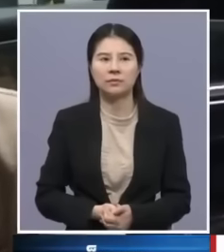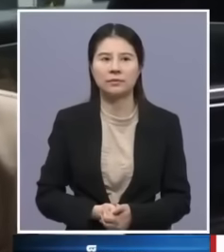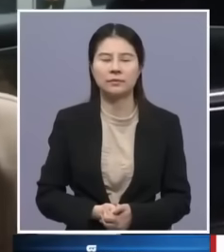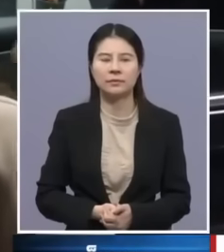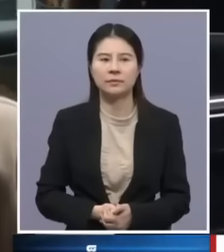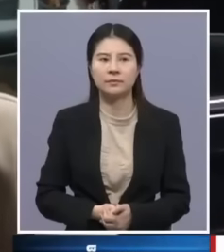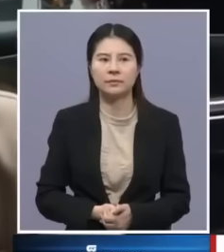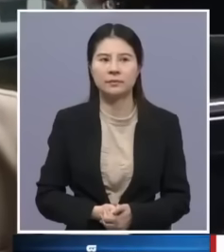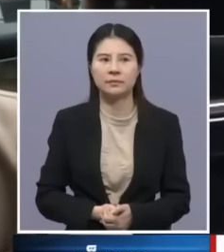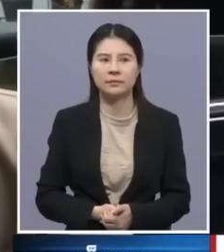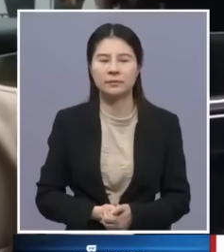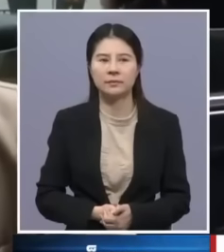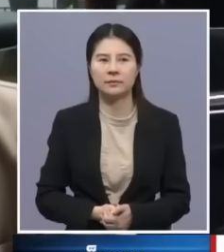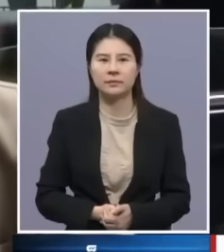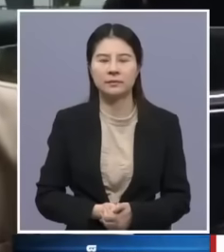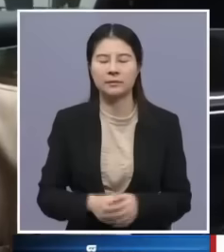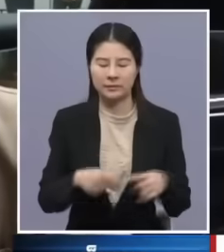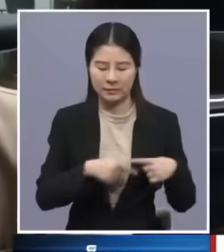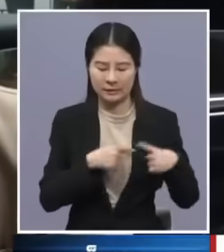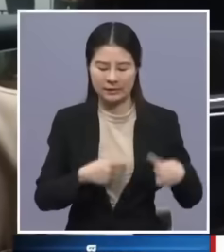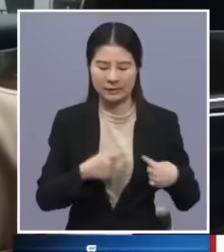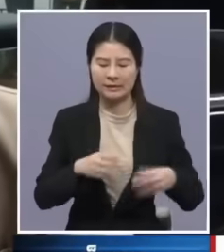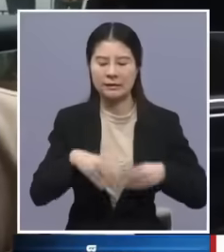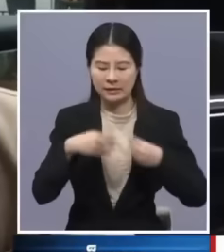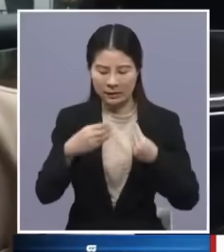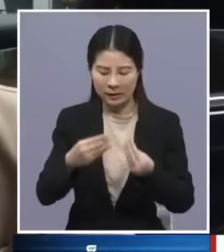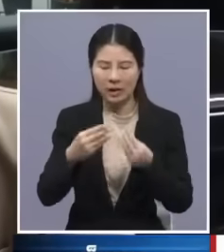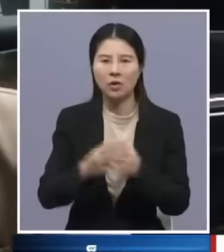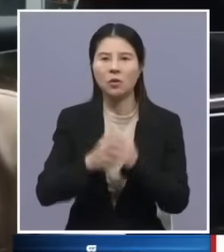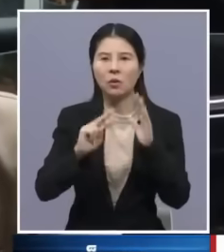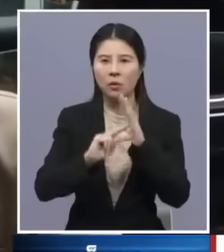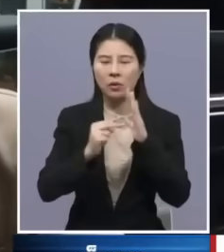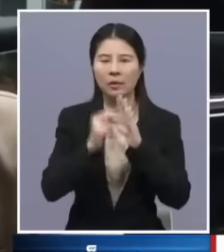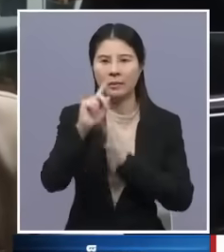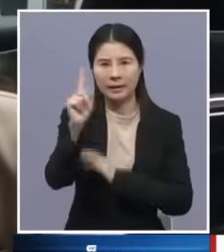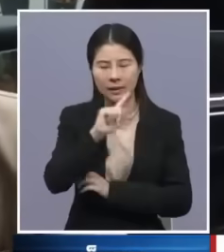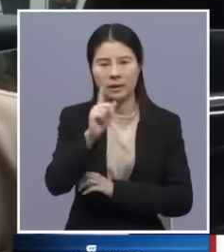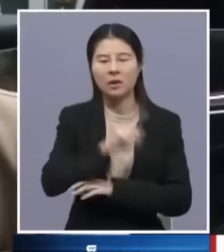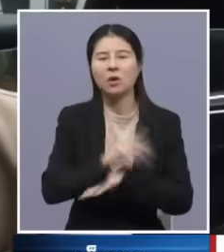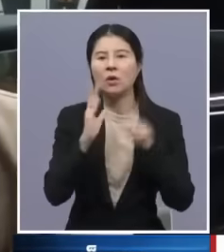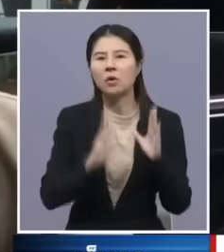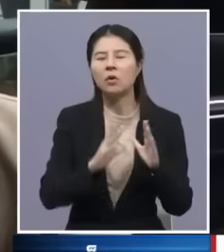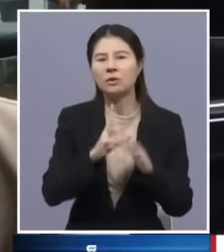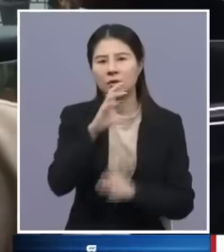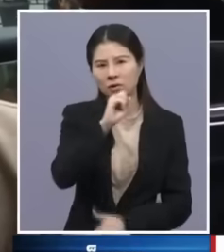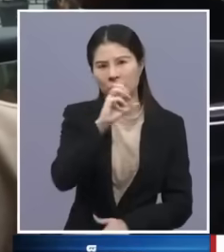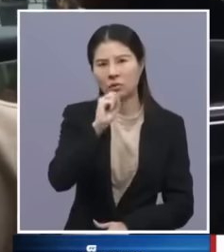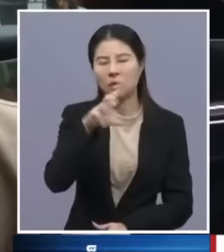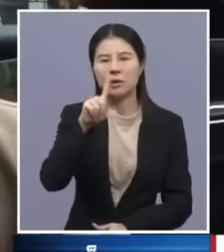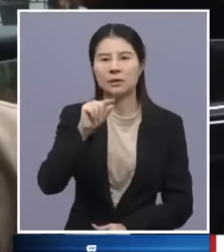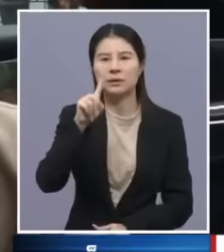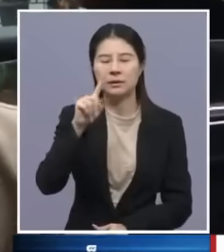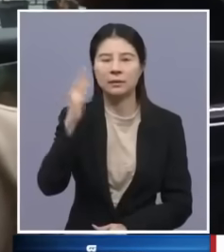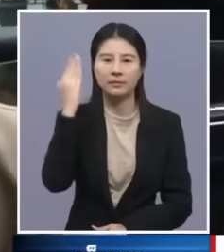ปนะฮะแต่ก็แสดงให้เห็นการให้กำลังใจกันไม่น้อยนั่นหมายความว่า21สสเดิมที่เคย